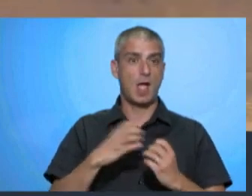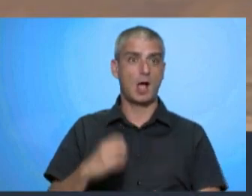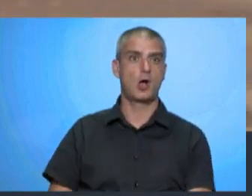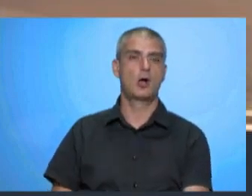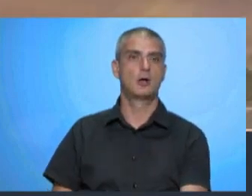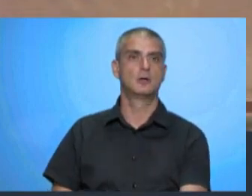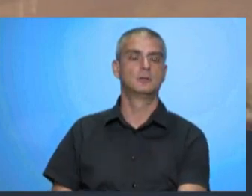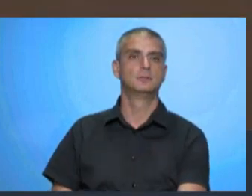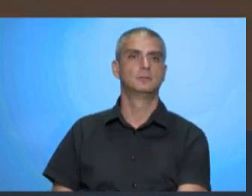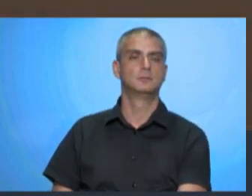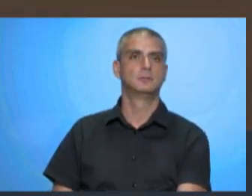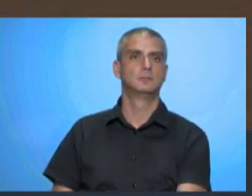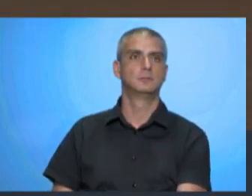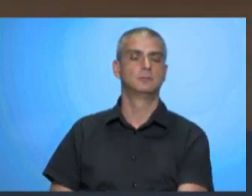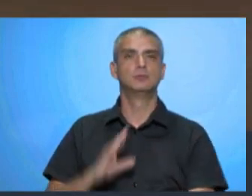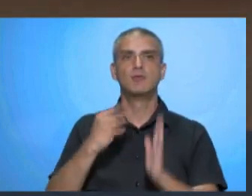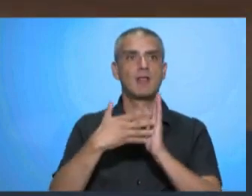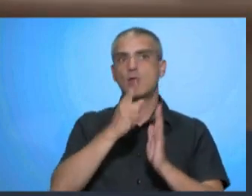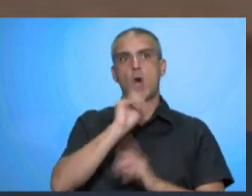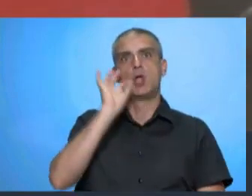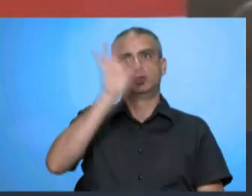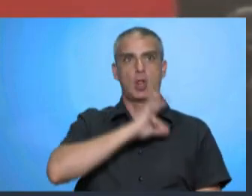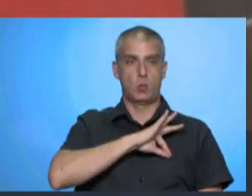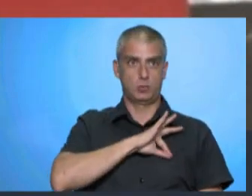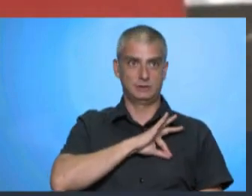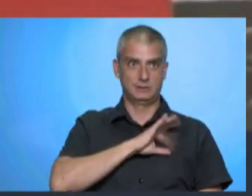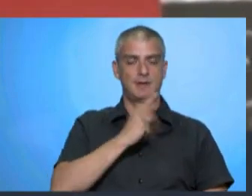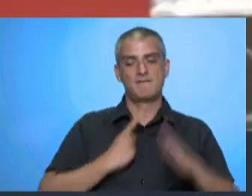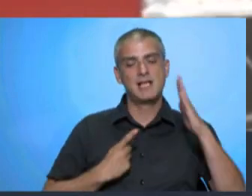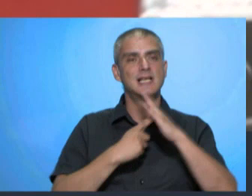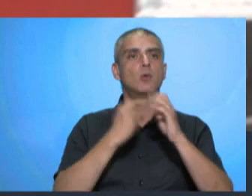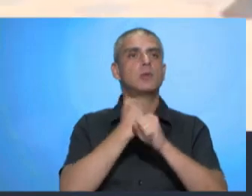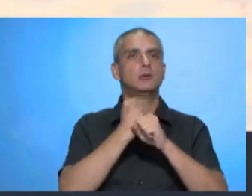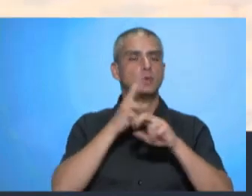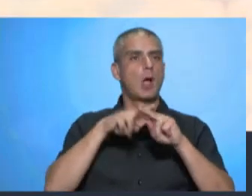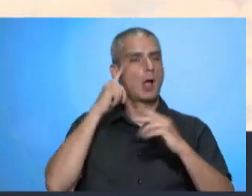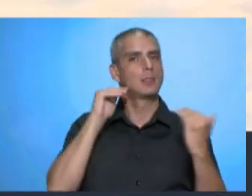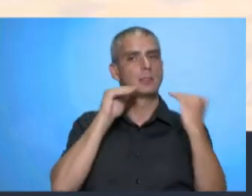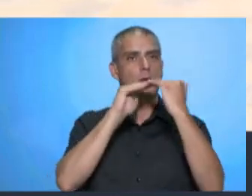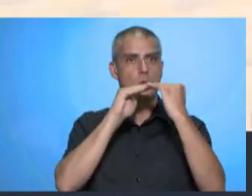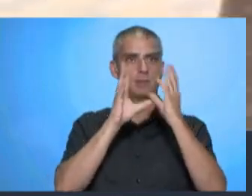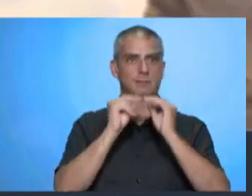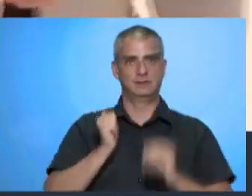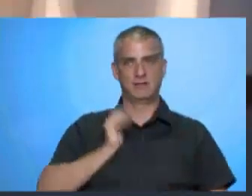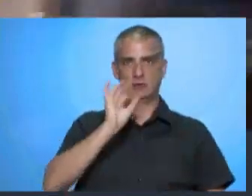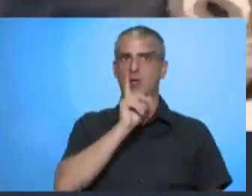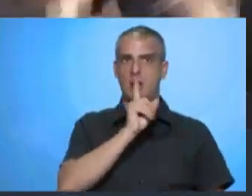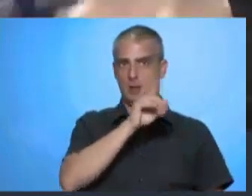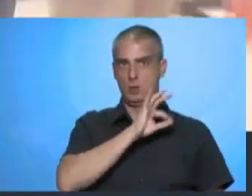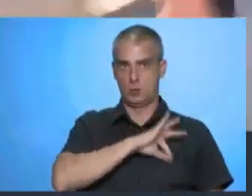כדי לוודא שלא מדובר בכלי טיס רוסי, והעירות תתבצע לאחר תאום מול הכוחות הרוסים